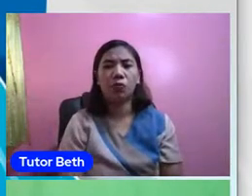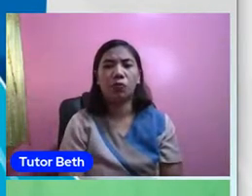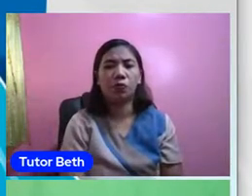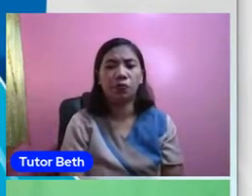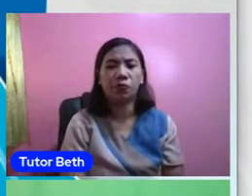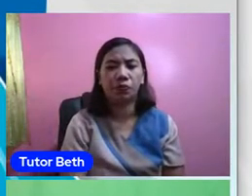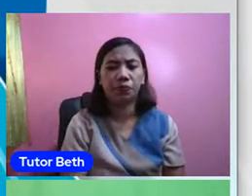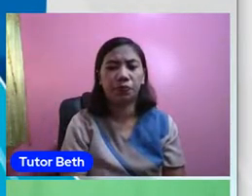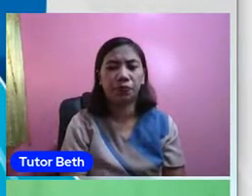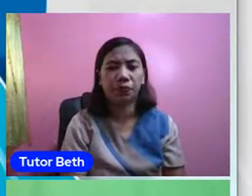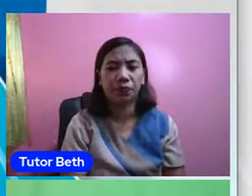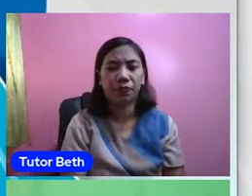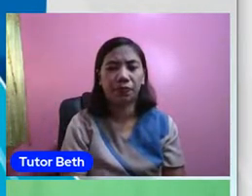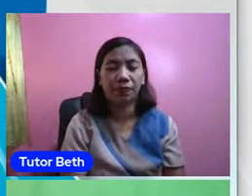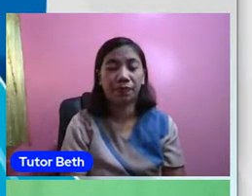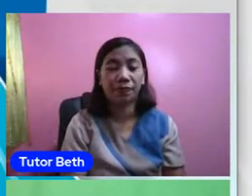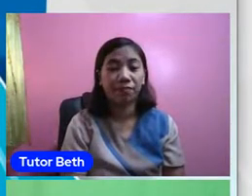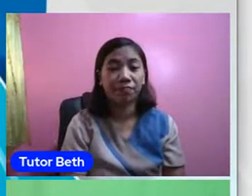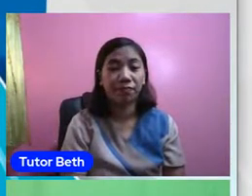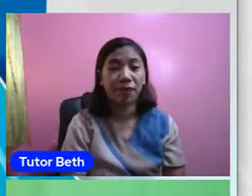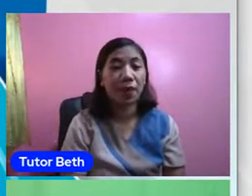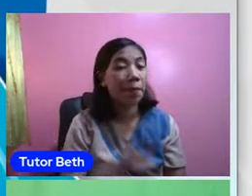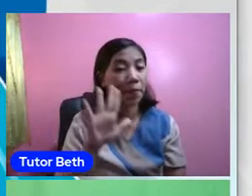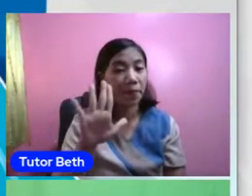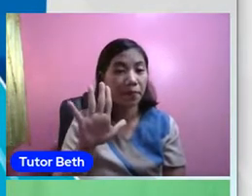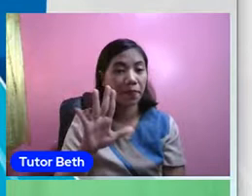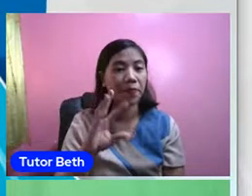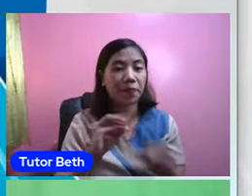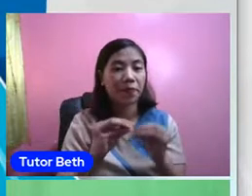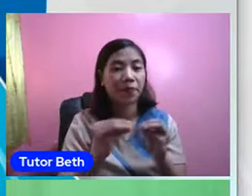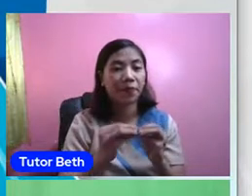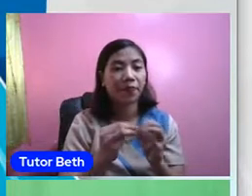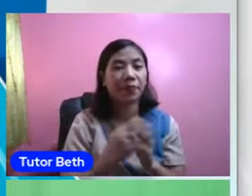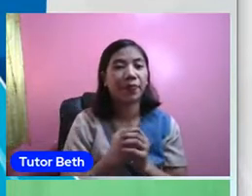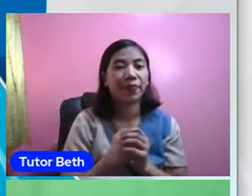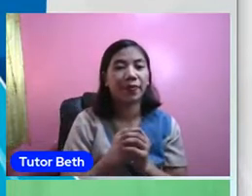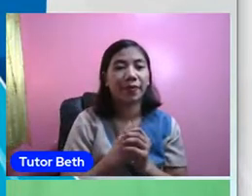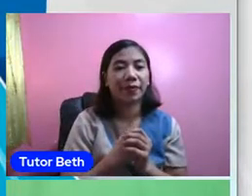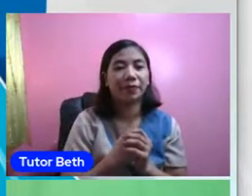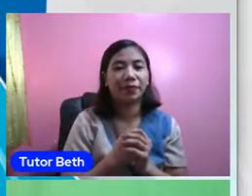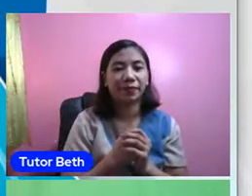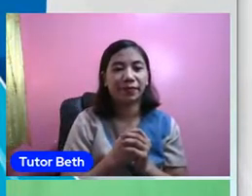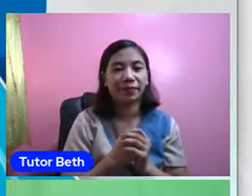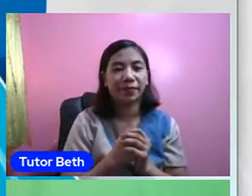Okay. Comment down. Okay. Last na natin yan ha. Thank you.